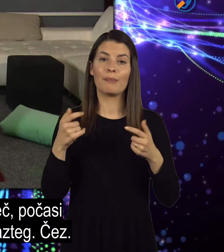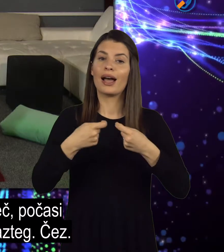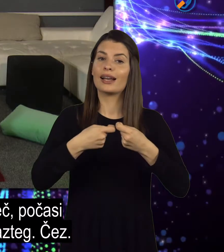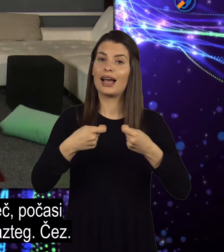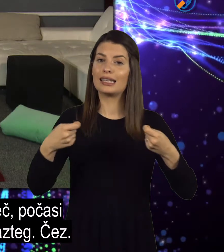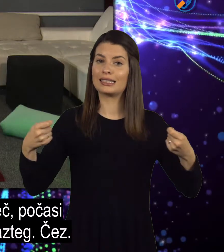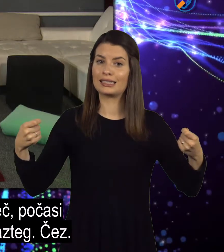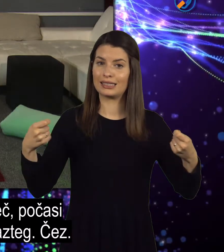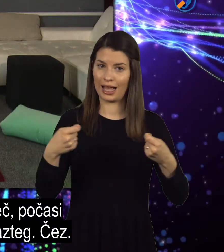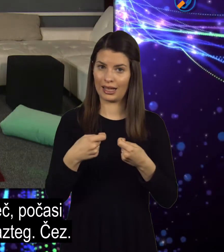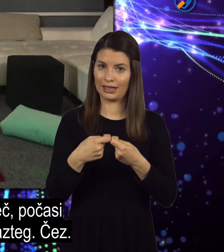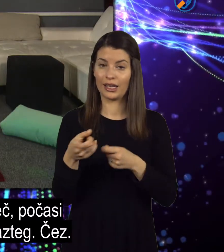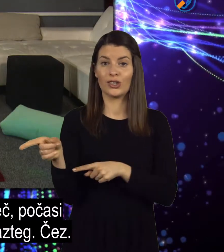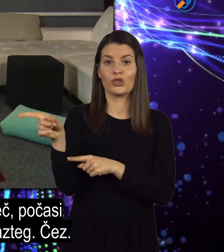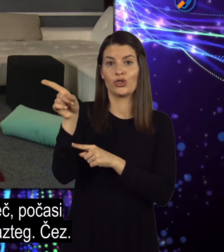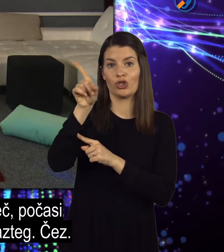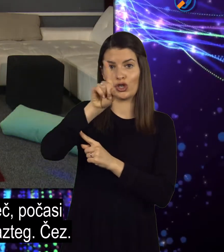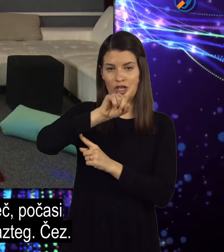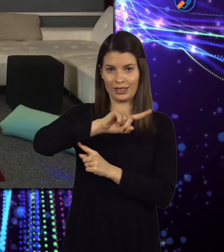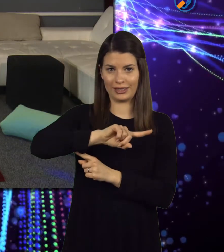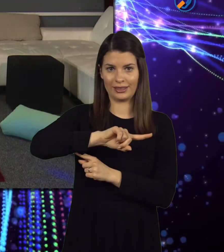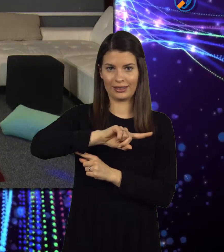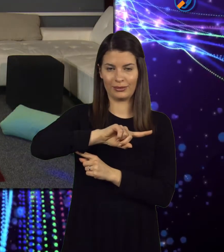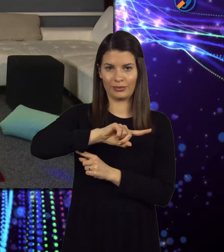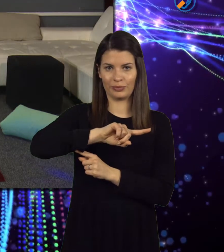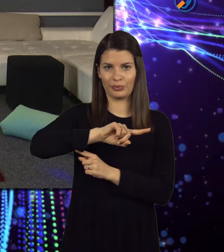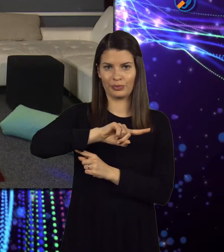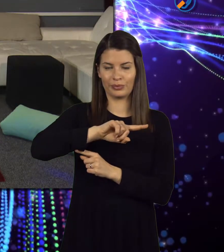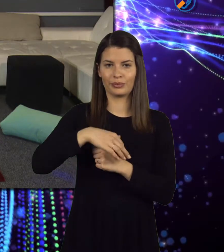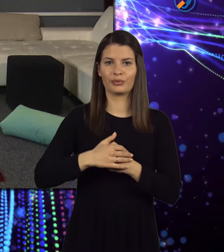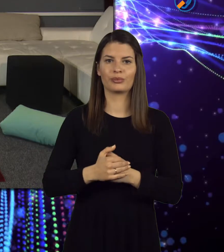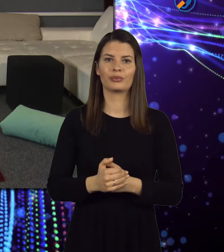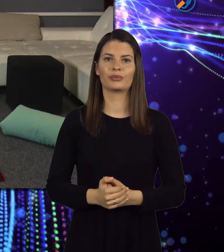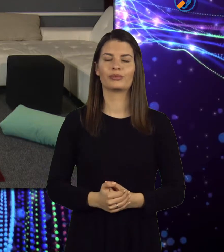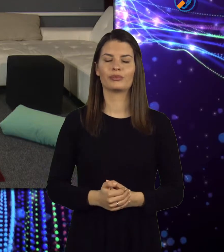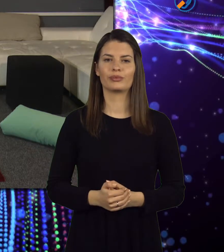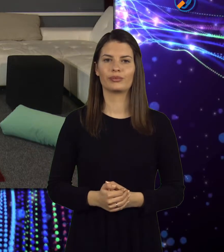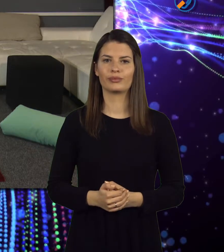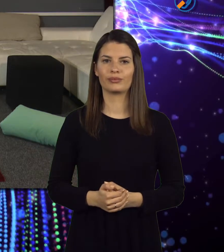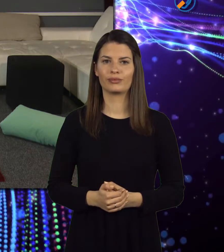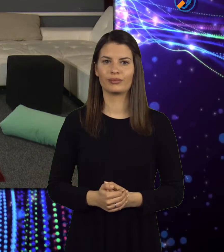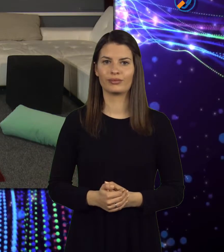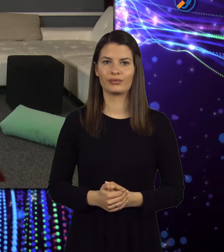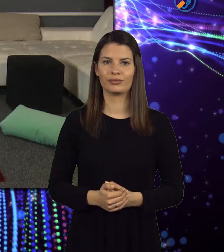sledi raztek čez.